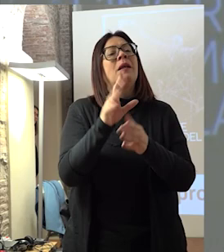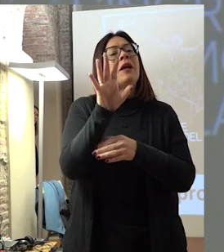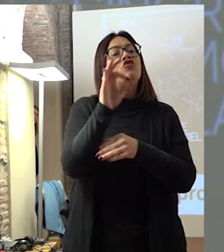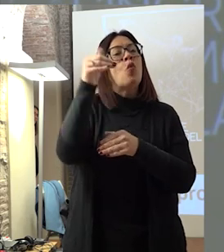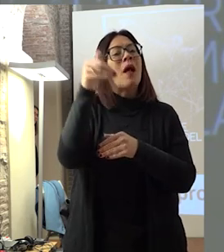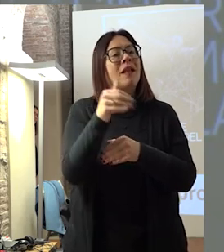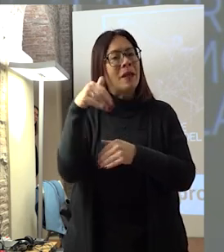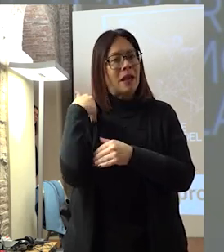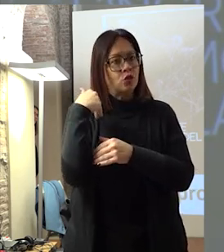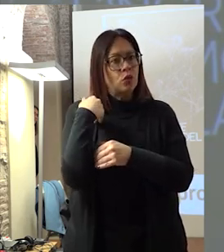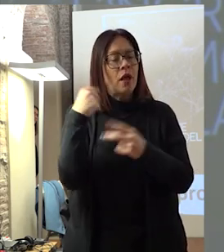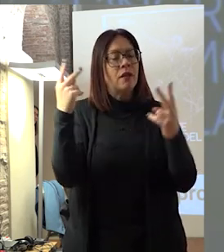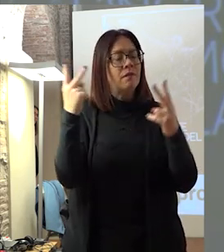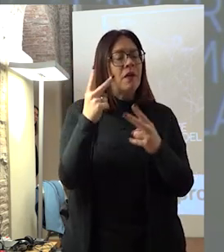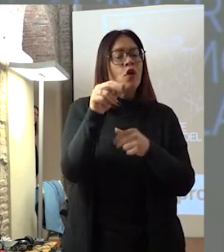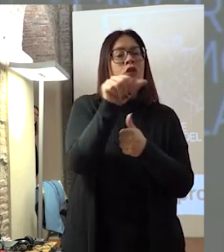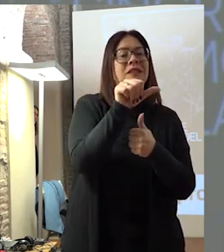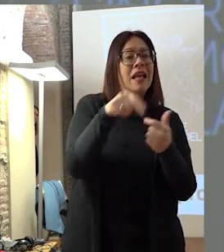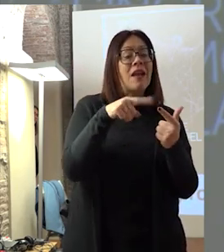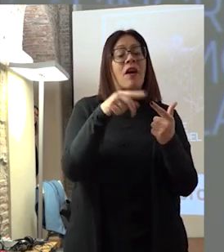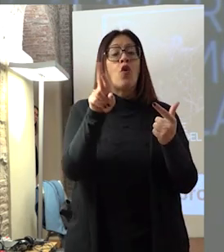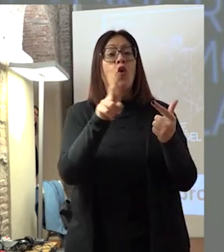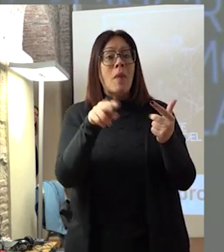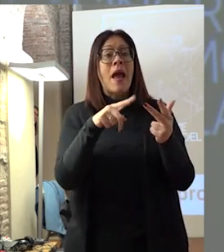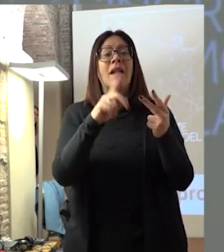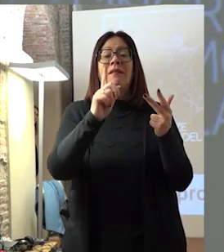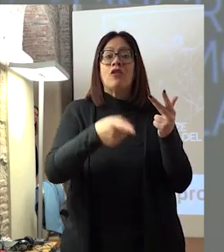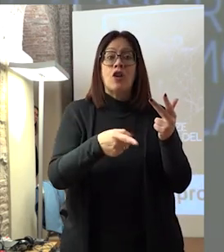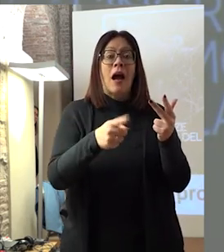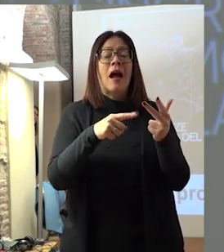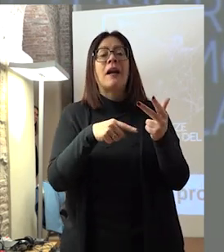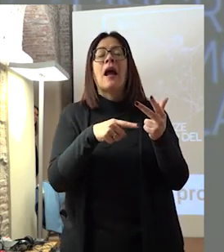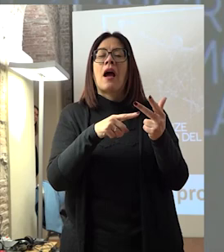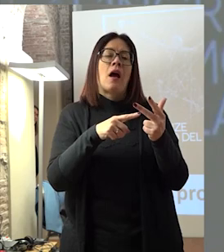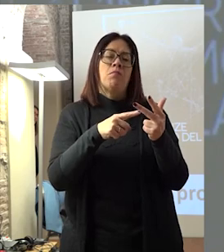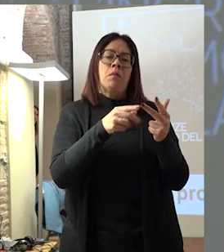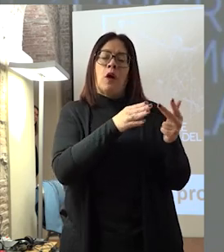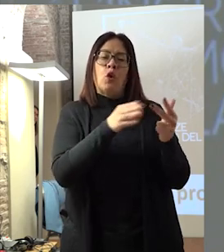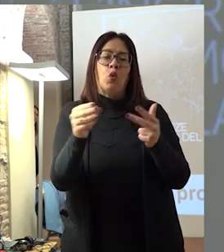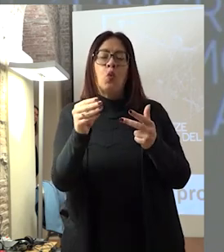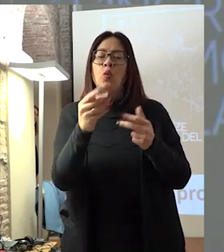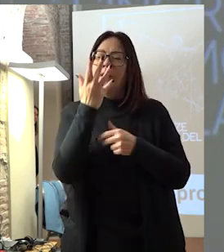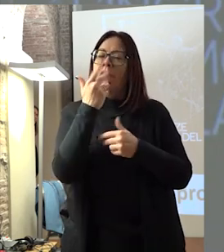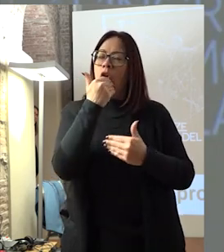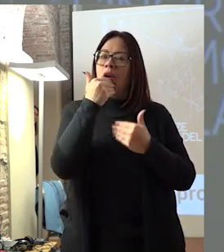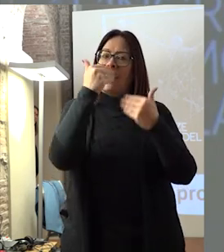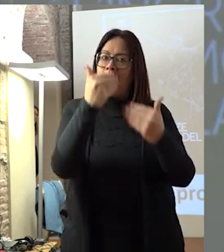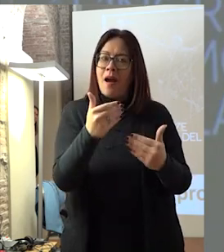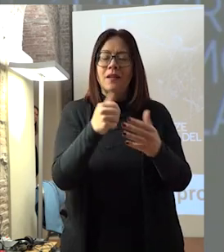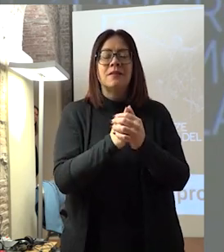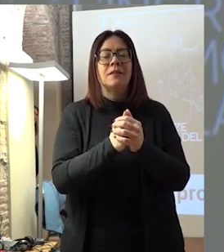Stefano, Roberta, Gianna e tutti gli altri. E in